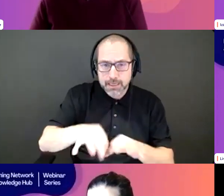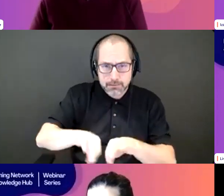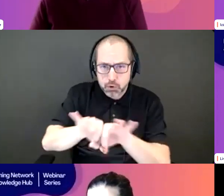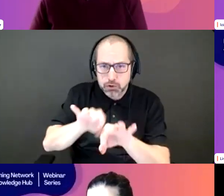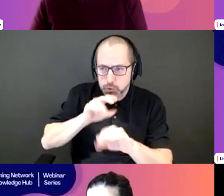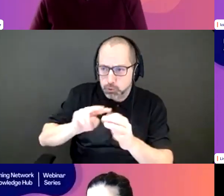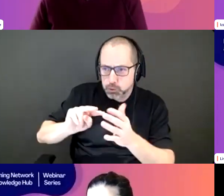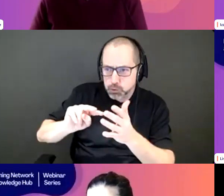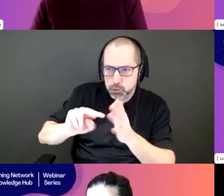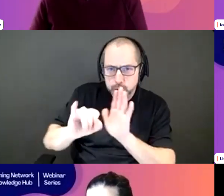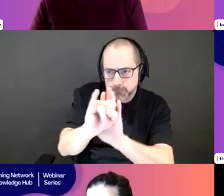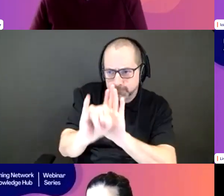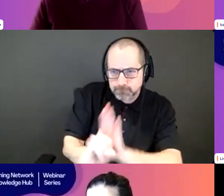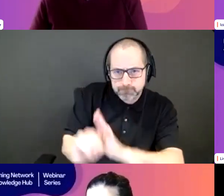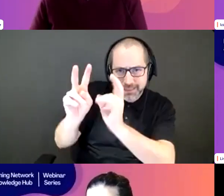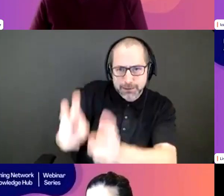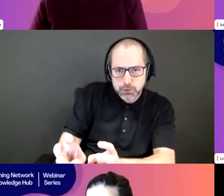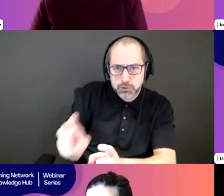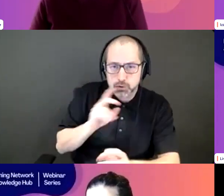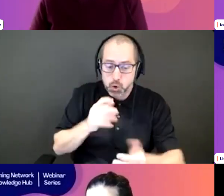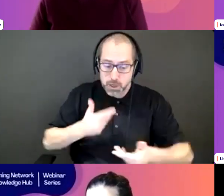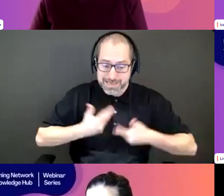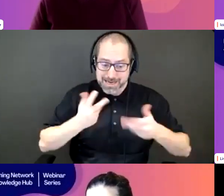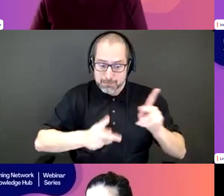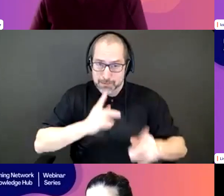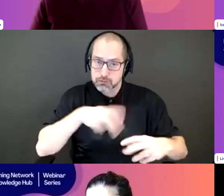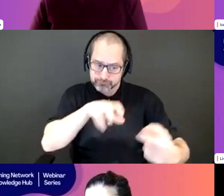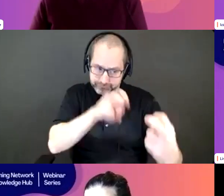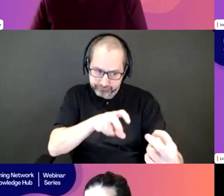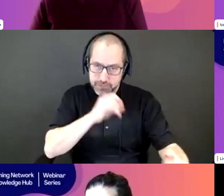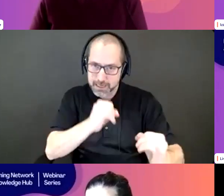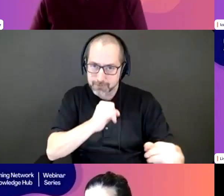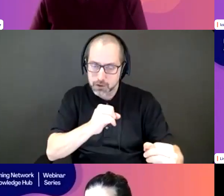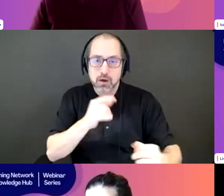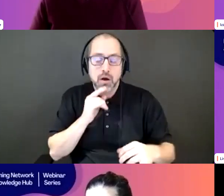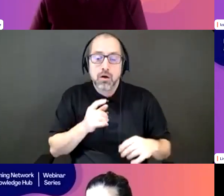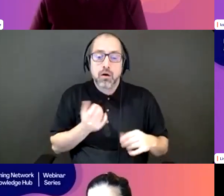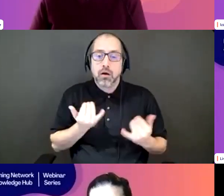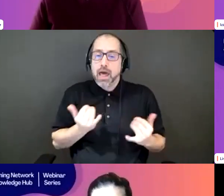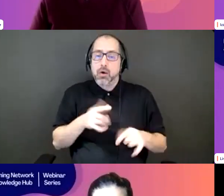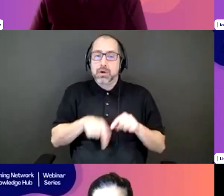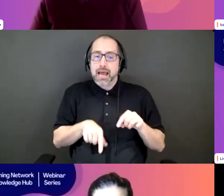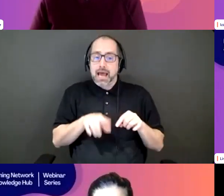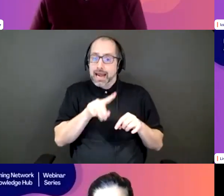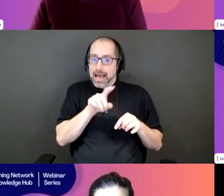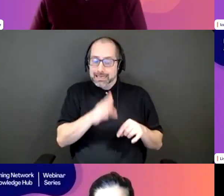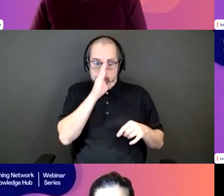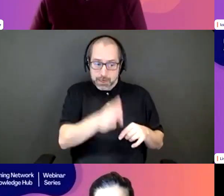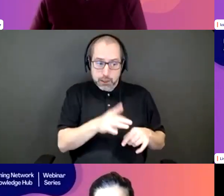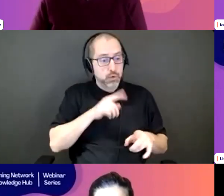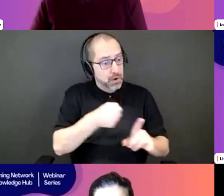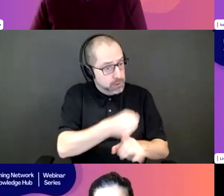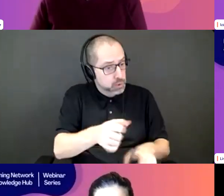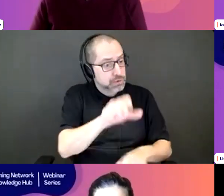de définir les enjeux je crois qu'en interviewent des jeunes on ne peut plus simplement poser la question